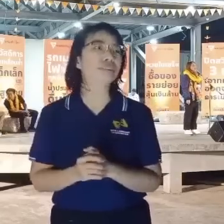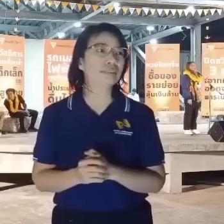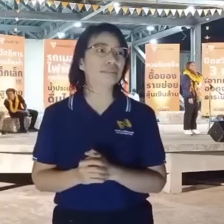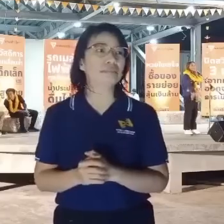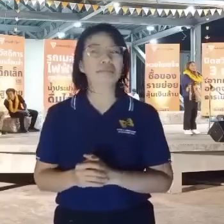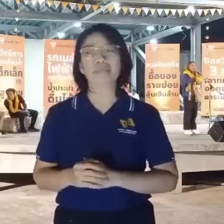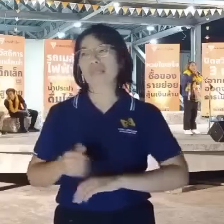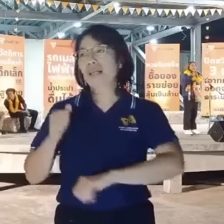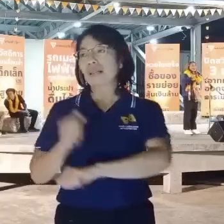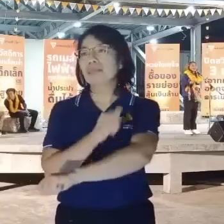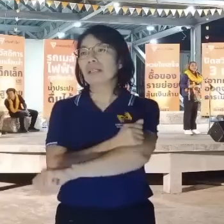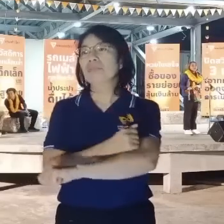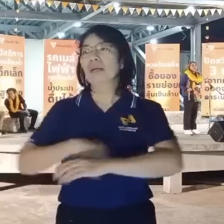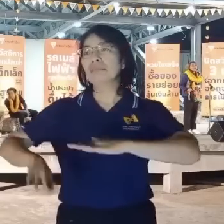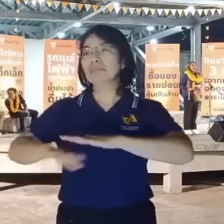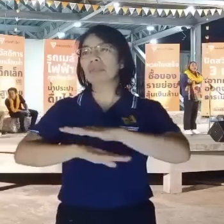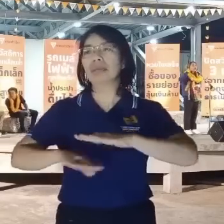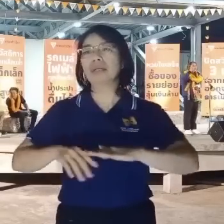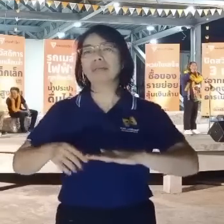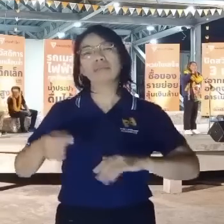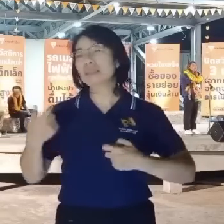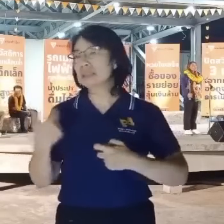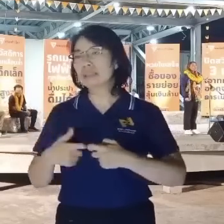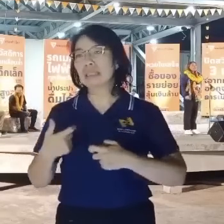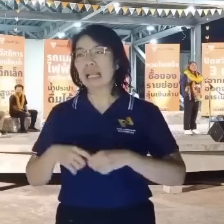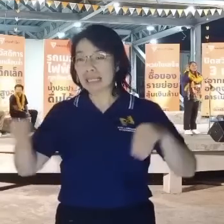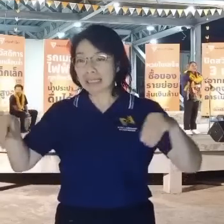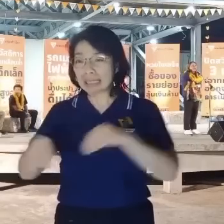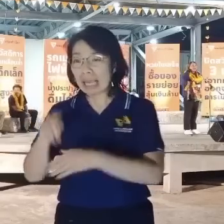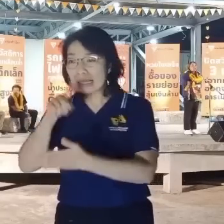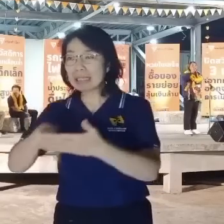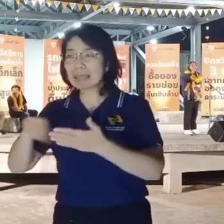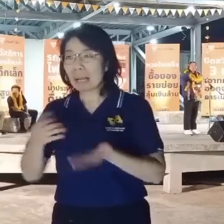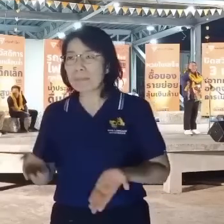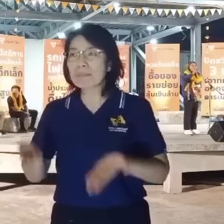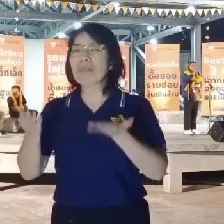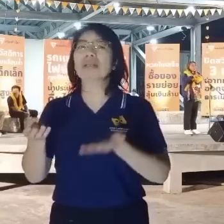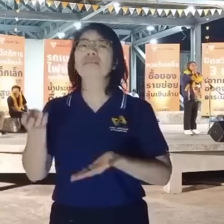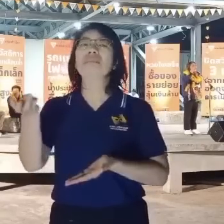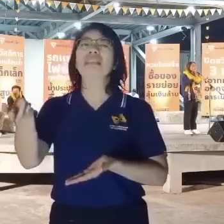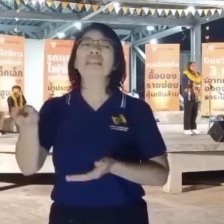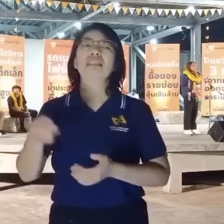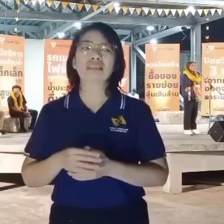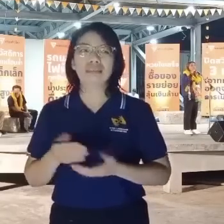แรงขั้นต่ำจะปรับขึ้นก็ต่อเมื่อใกล้เลือกตั้งหรือมีการเลือกตั้งเท่